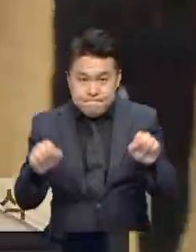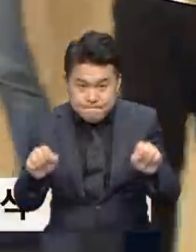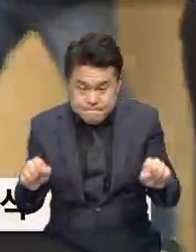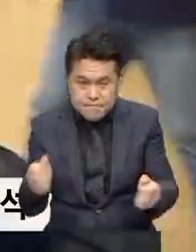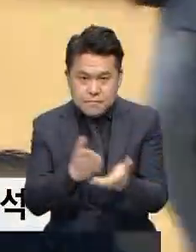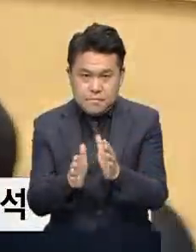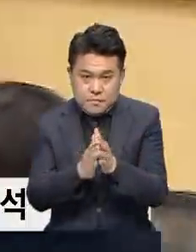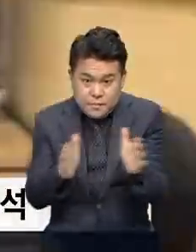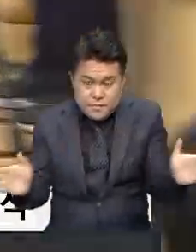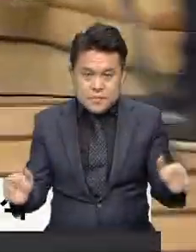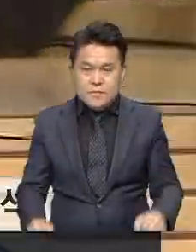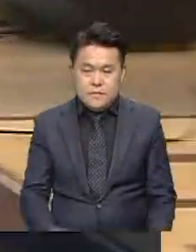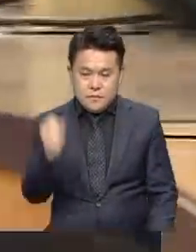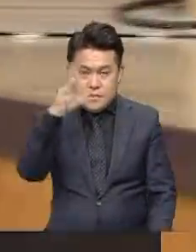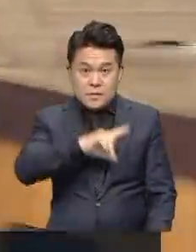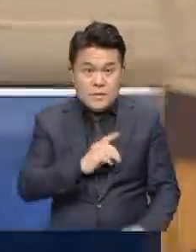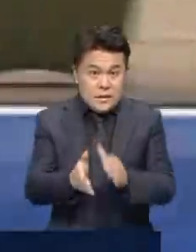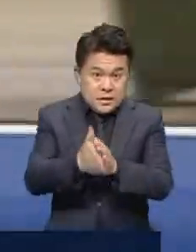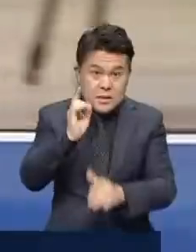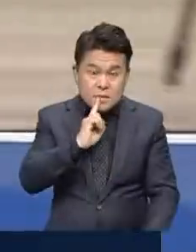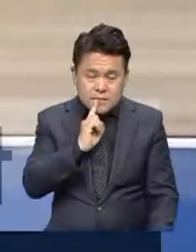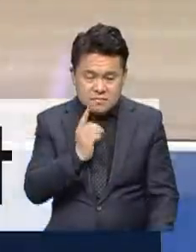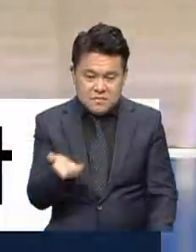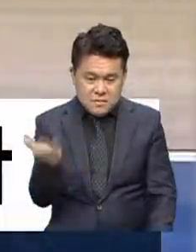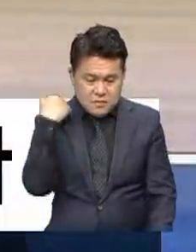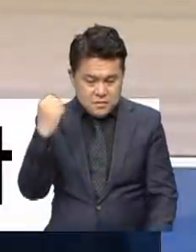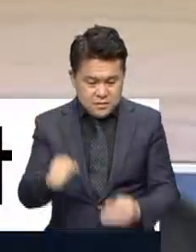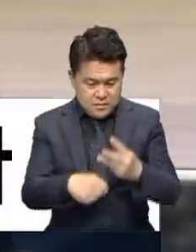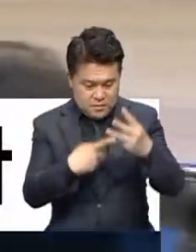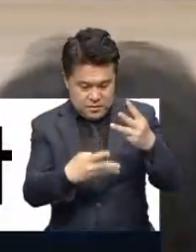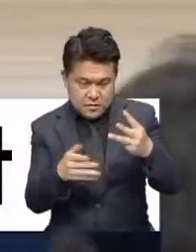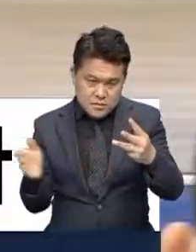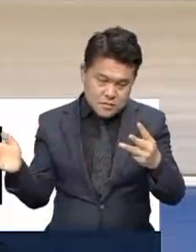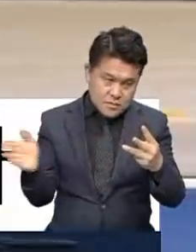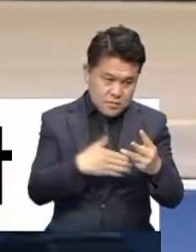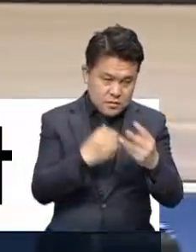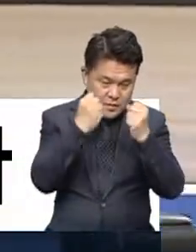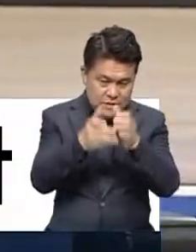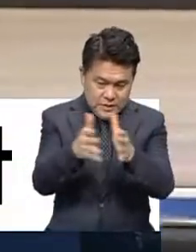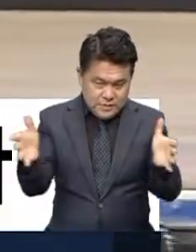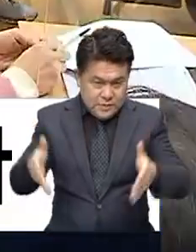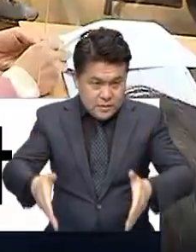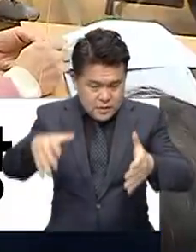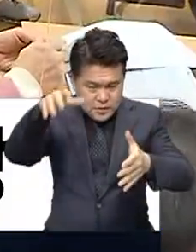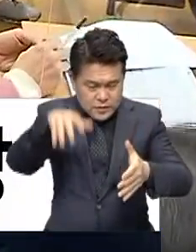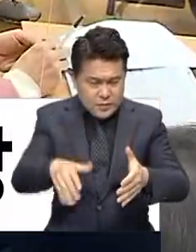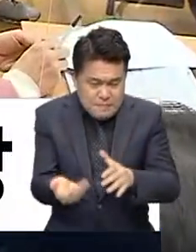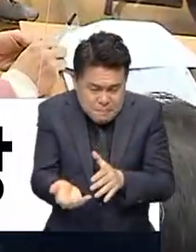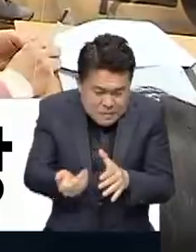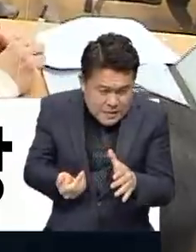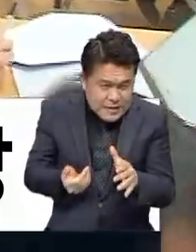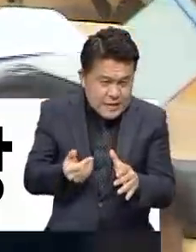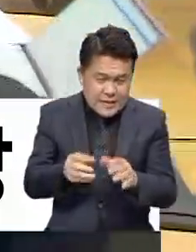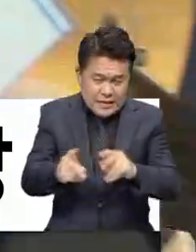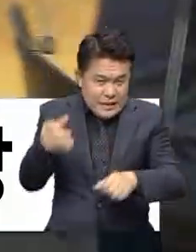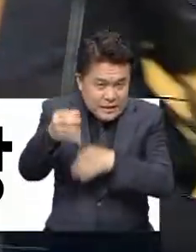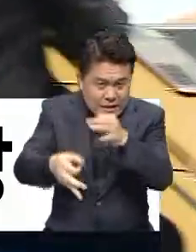광명시는 지난 4일부터 신도시 불법 투기 관련 전수 조사를 시작했습니다. 광명시 소속